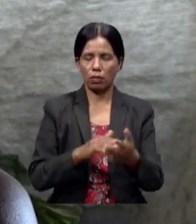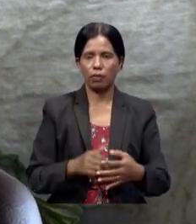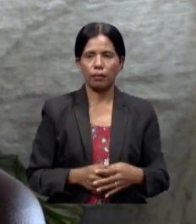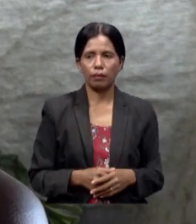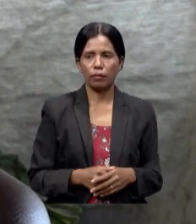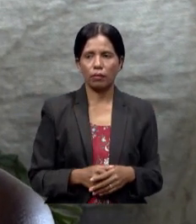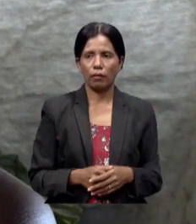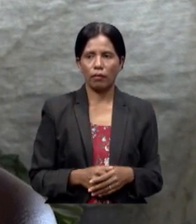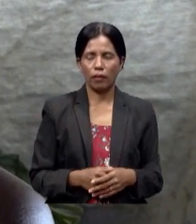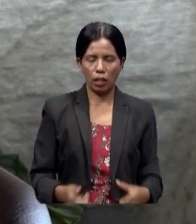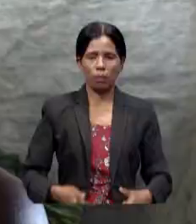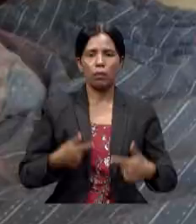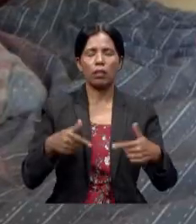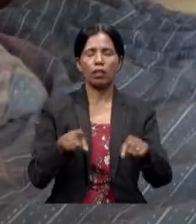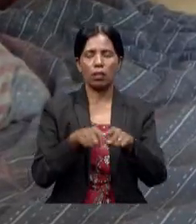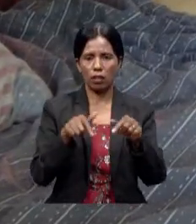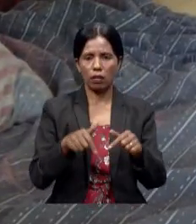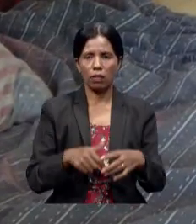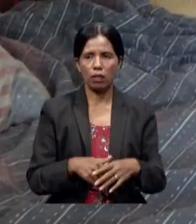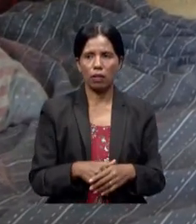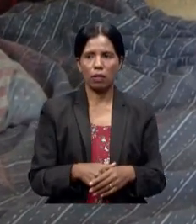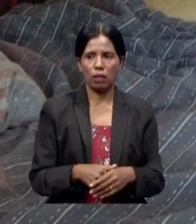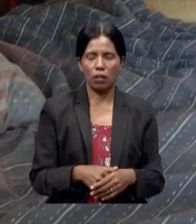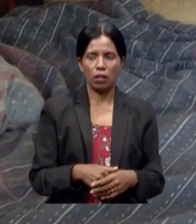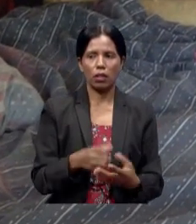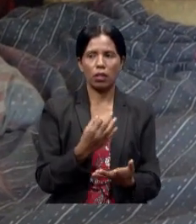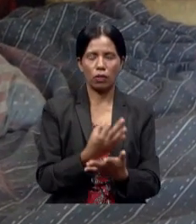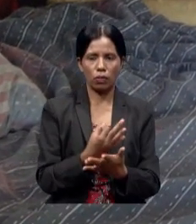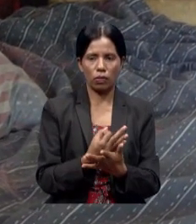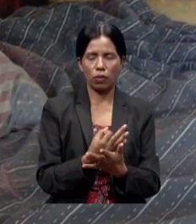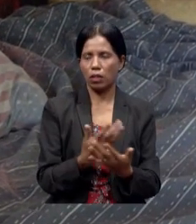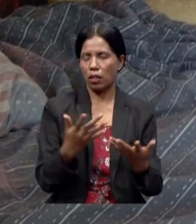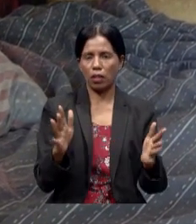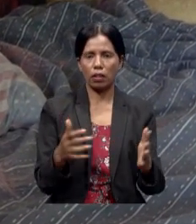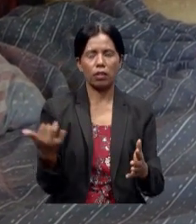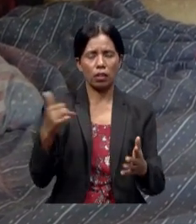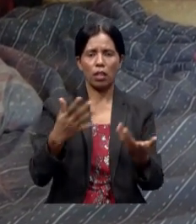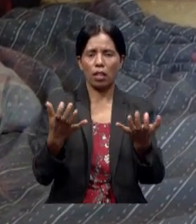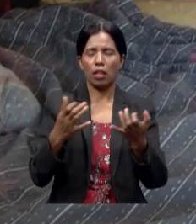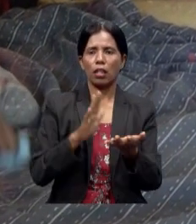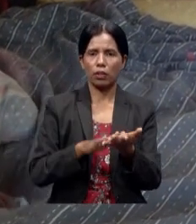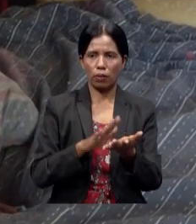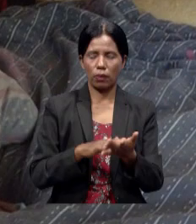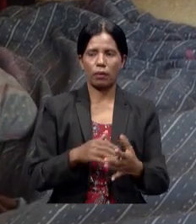Tambah muri so hansa ni o santo iskola lato sira akara ke iskola